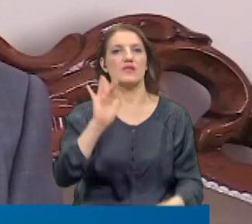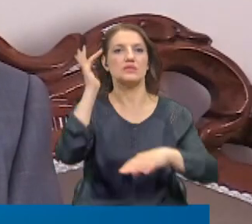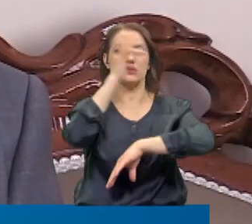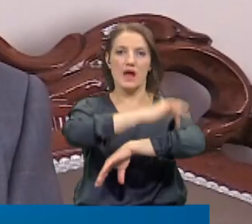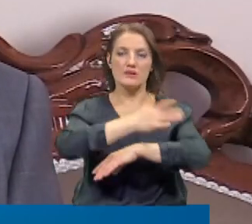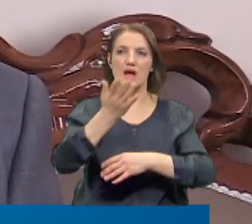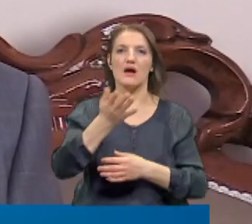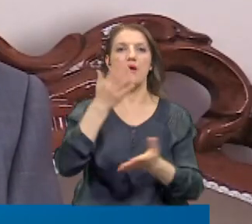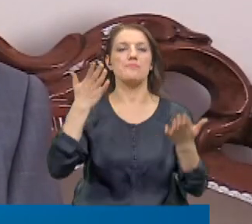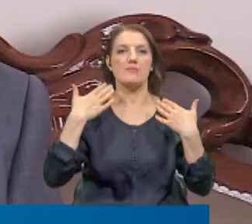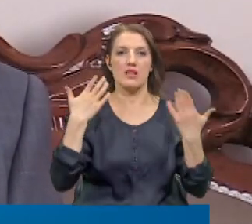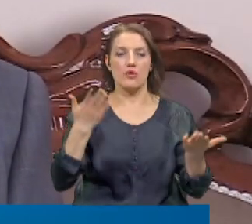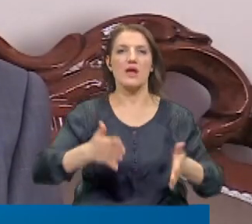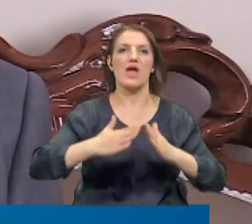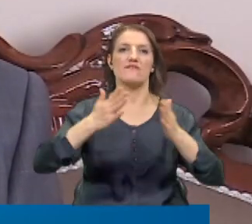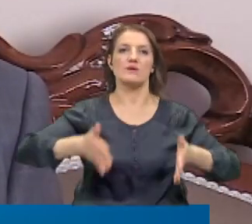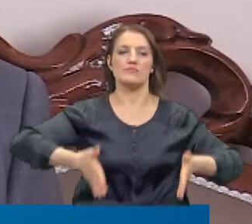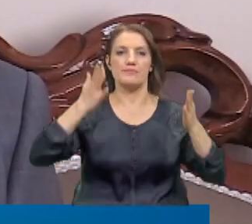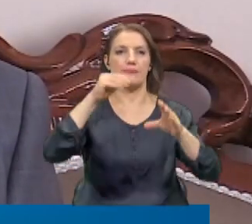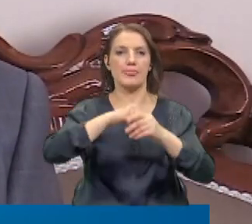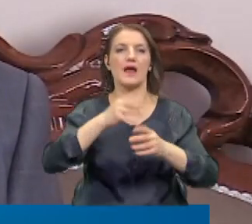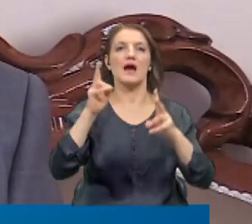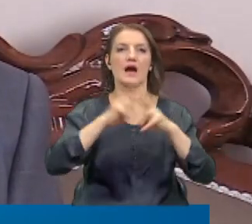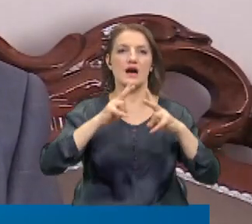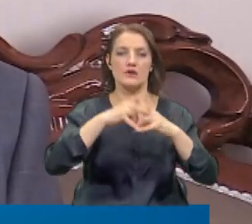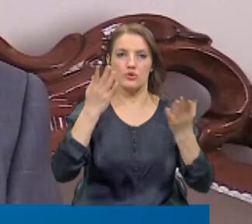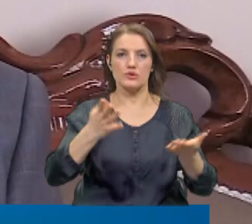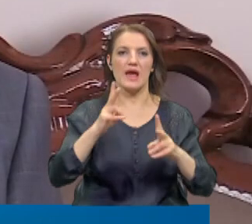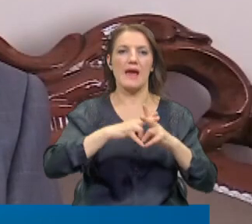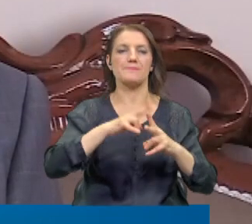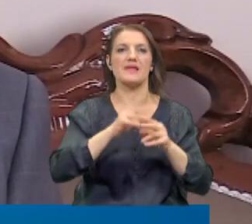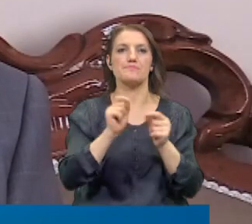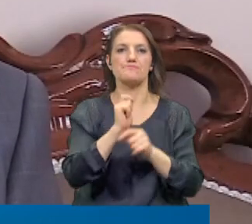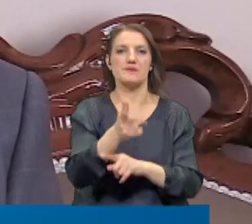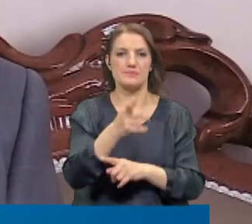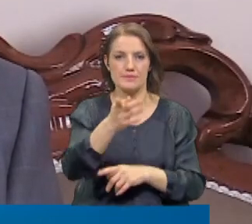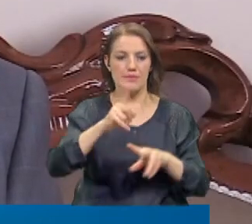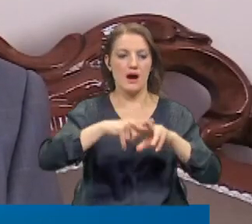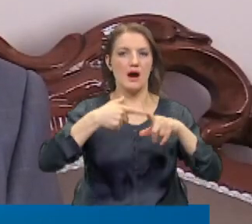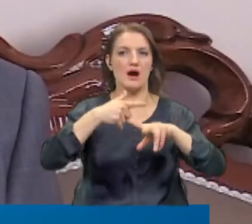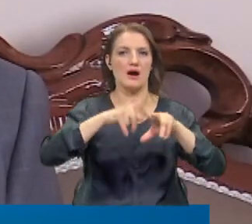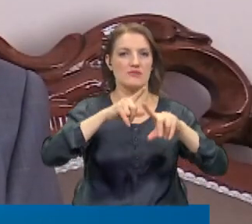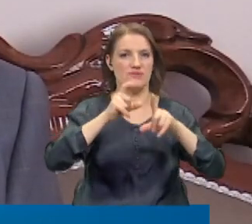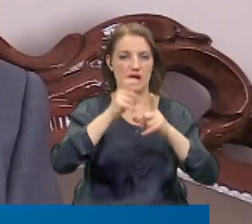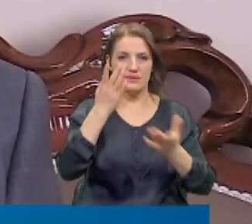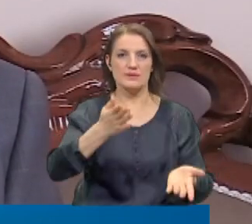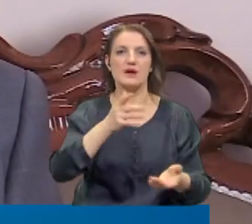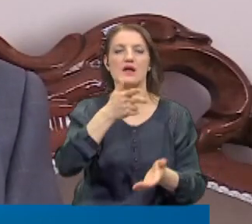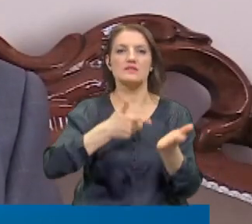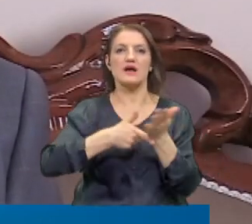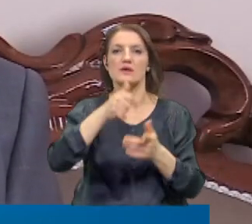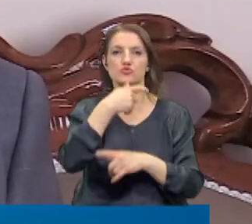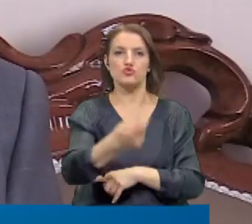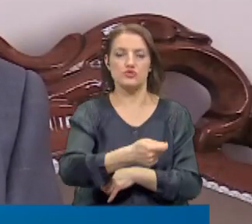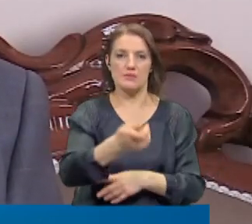dağda, bayırda, balkonda, binada, sınır karakollarında, emniyet birimlerinde, AFAD'da, seralarda, tarım